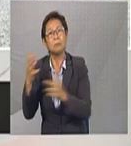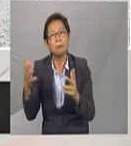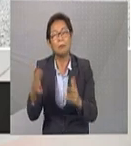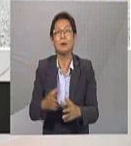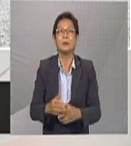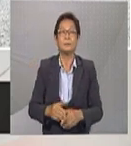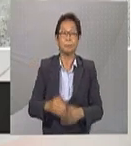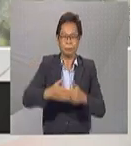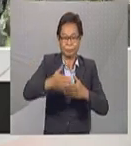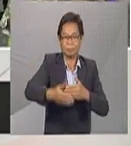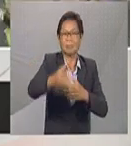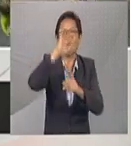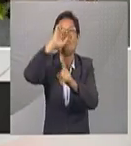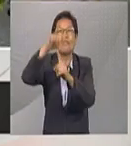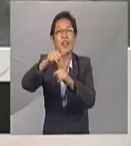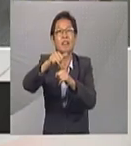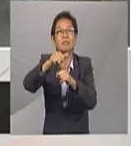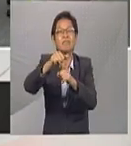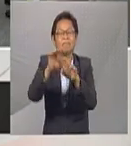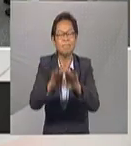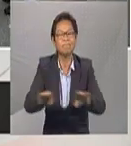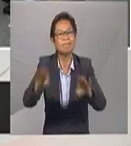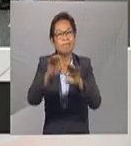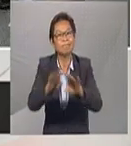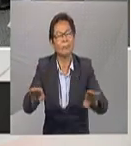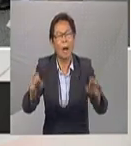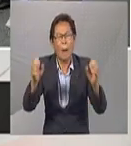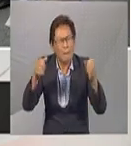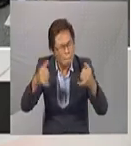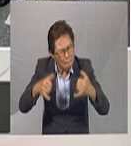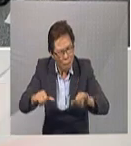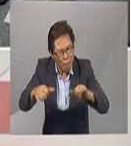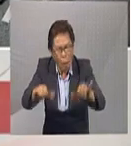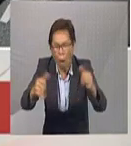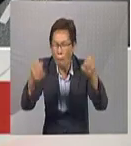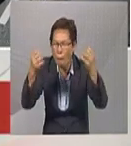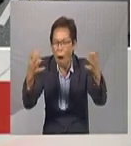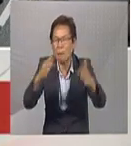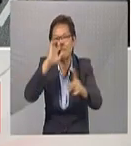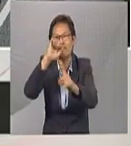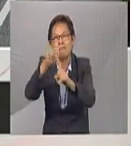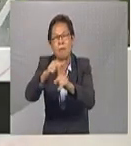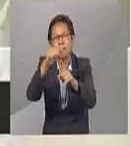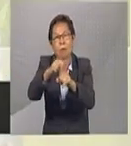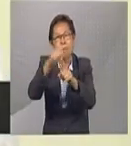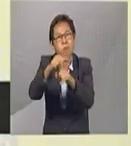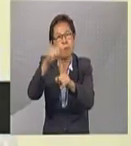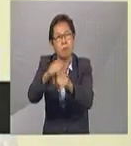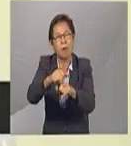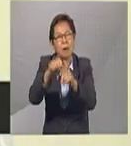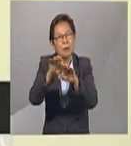Seterusnya adalah fake news. Masih lagi banyak fake news yang dikeluarkan. Saya menyerulah